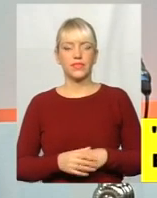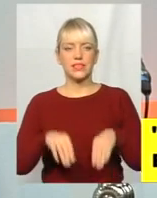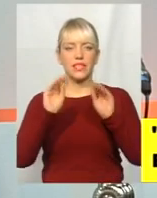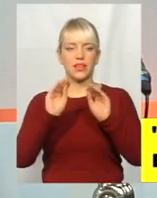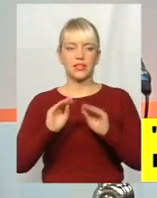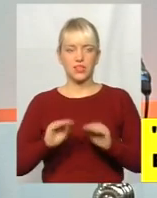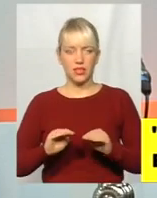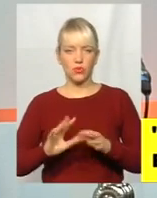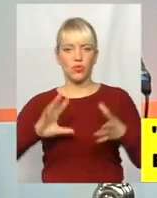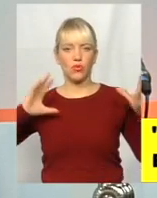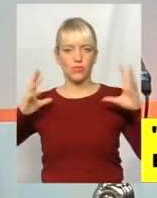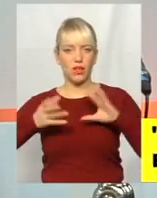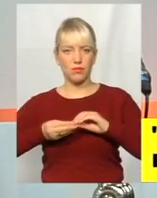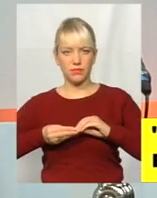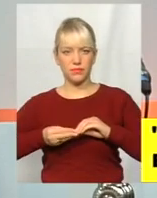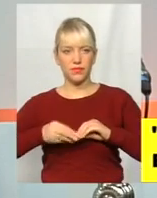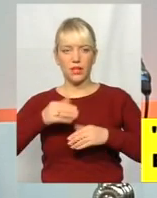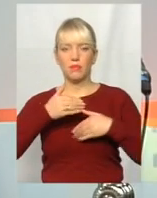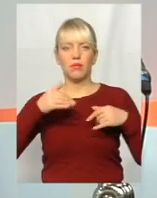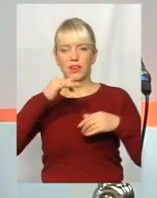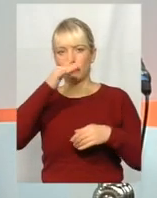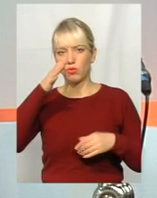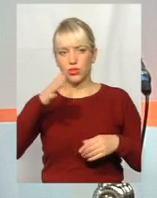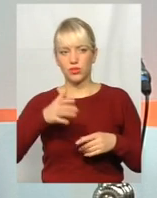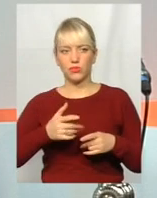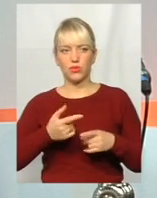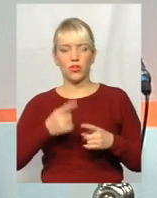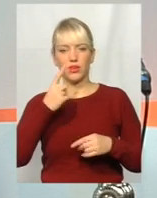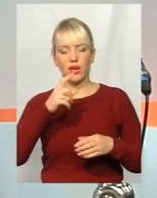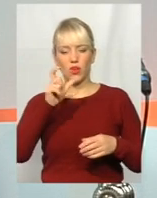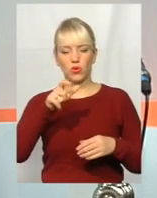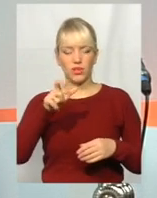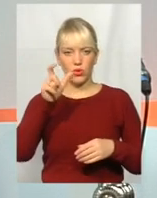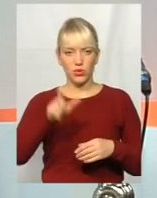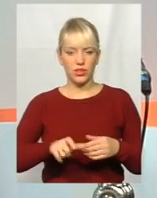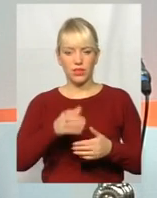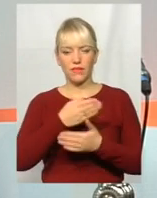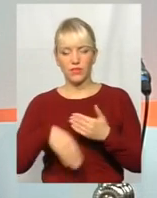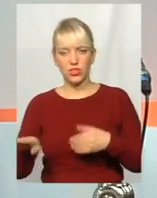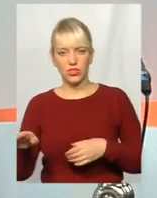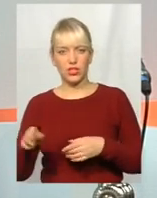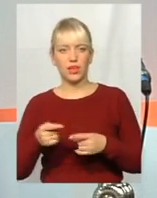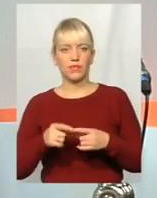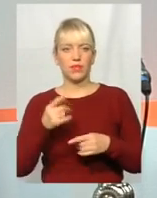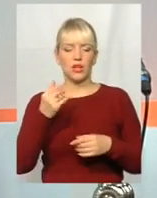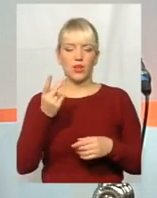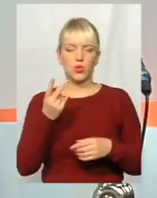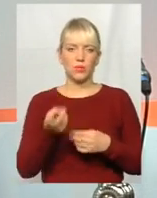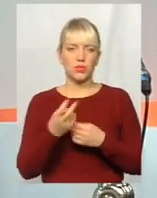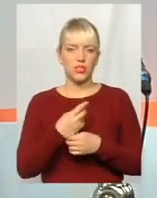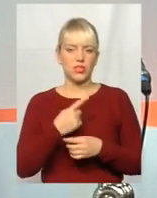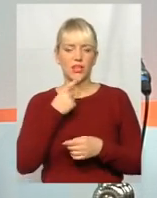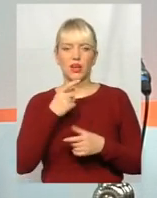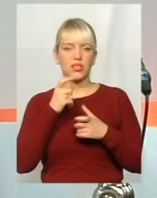статистику і об'єми, ми не можемо, тобто одна людина вийшла, інша прийшла, терміново, негайно і так